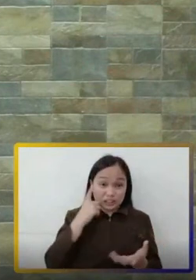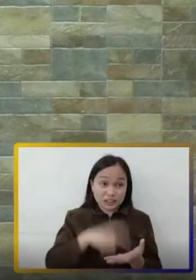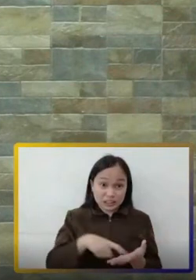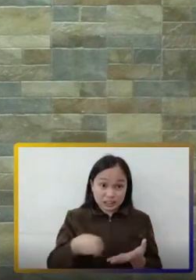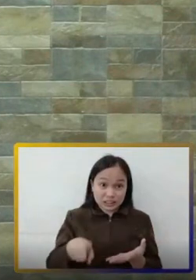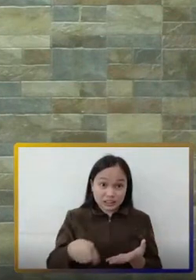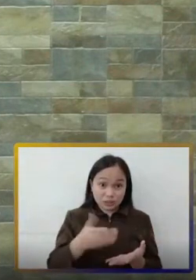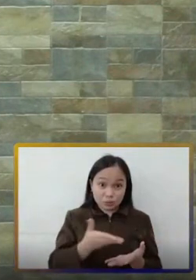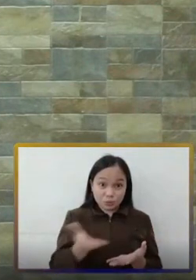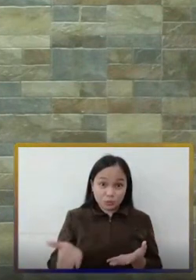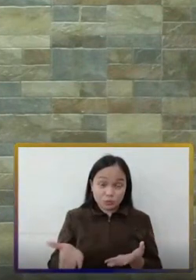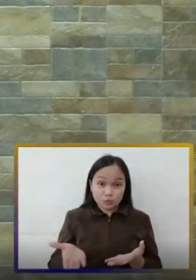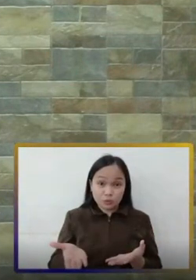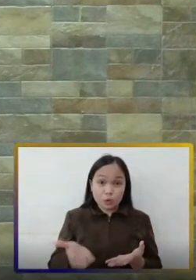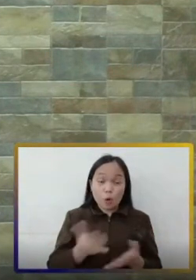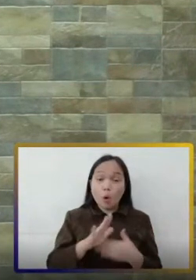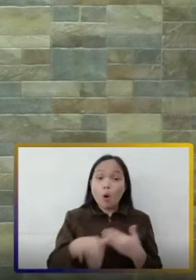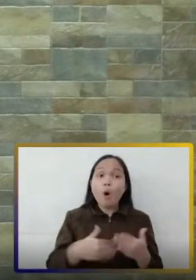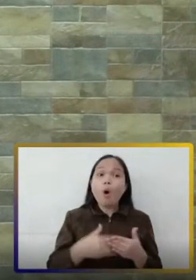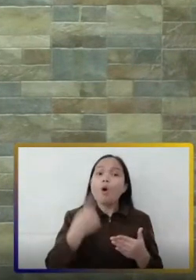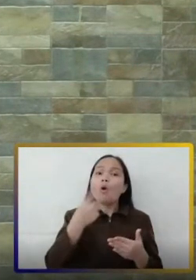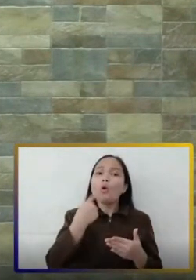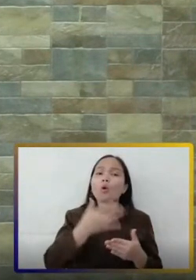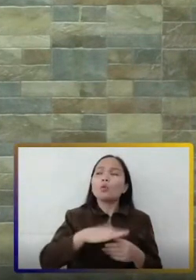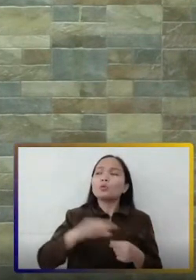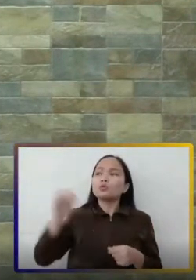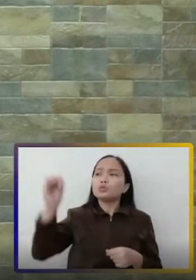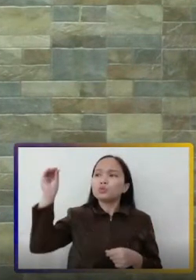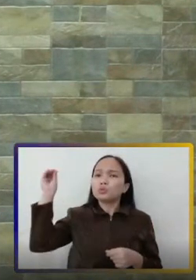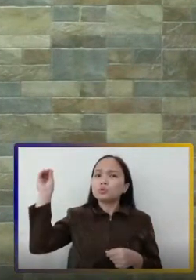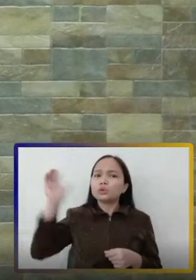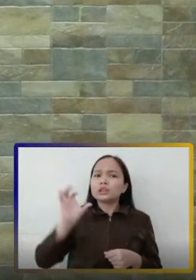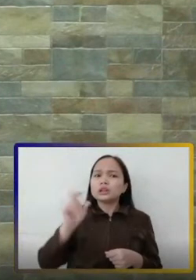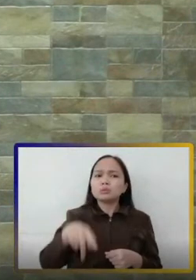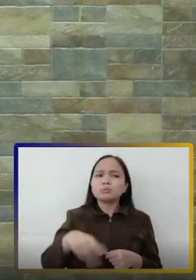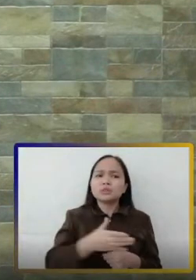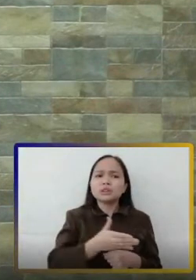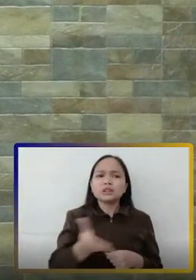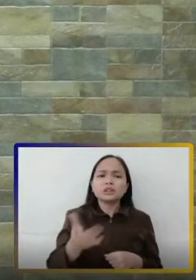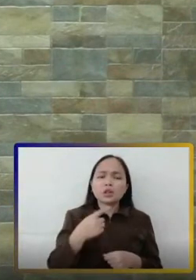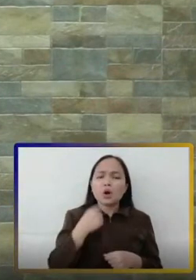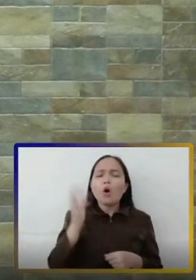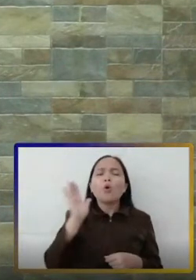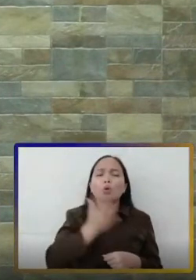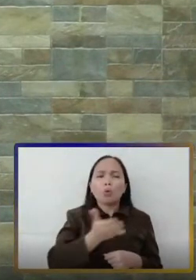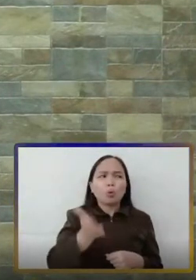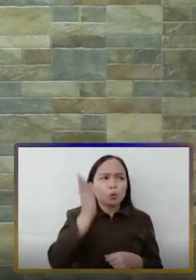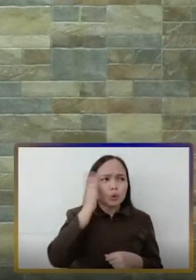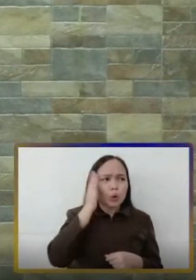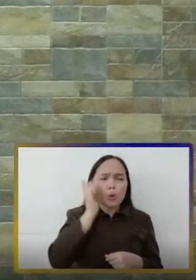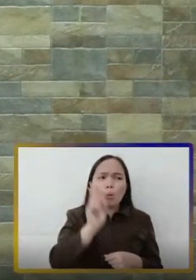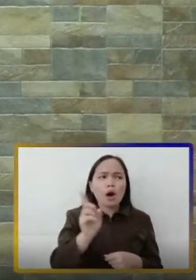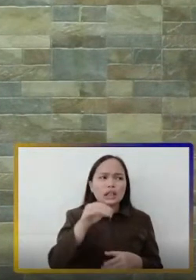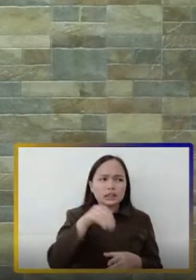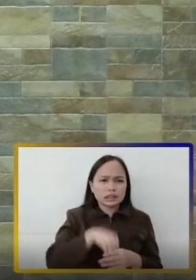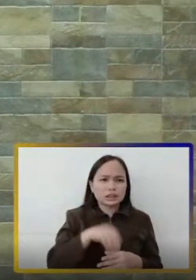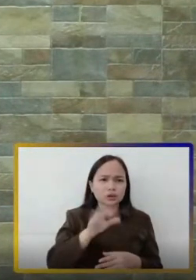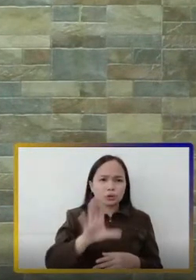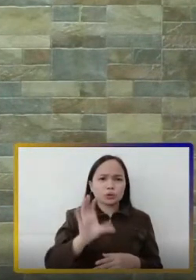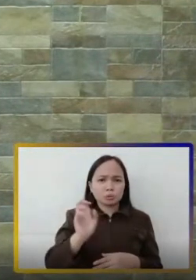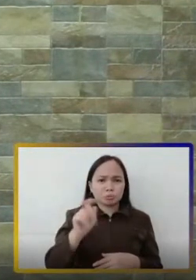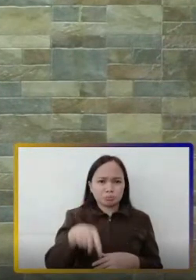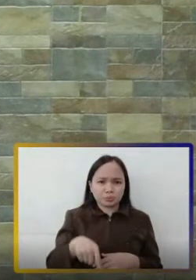right. Kayong lahat na managtas ng cellphone nyo kanina, alam nyo kung anong content niyan. Now, here's the thing,